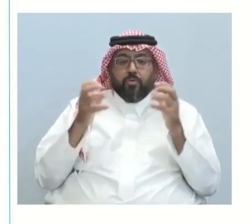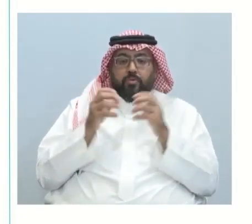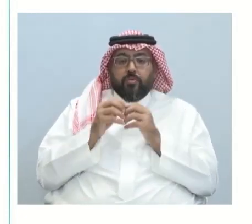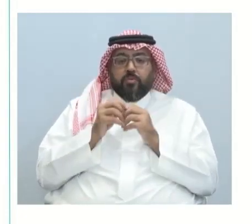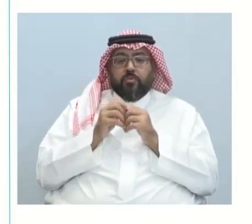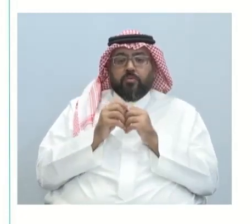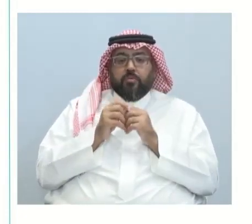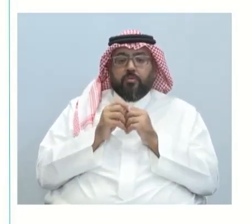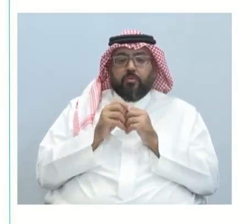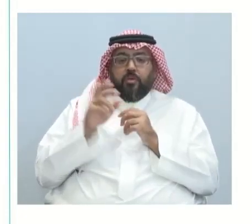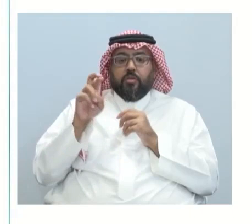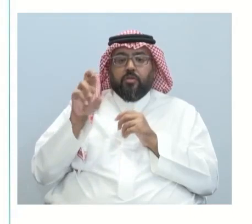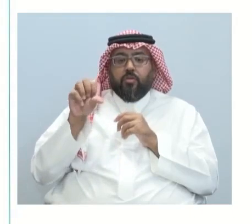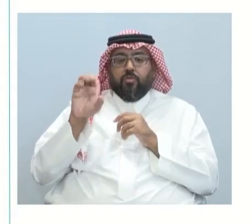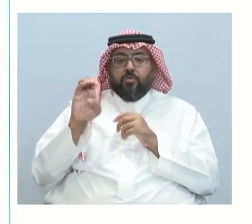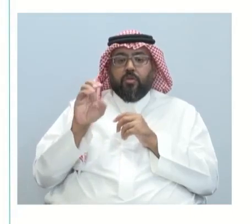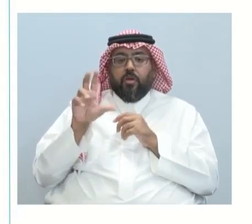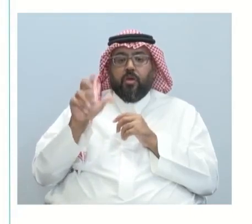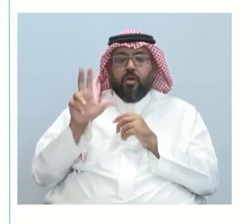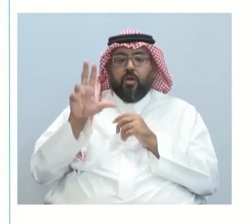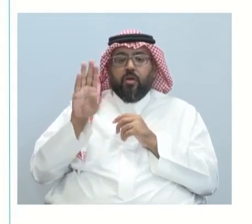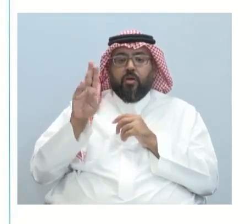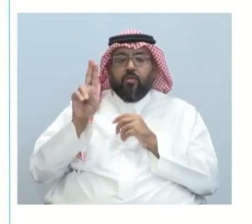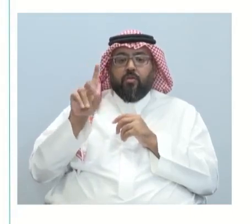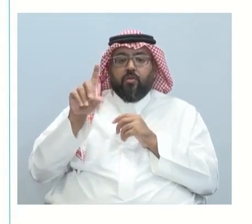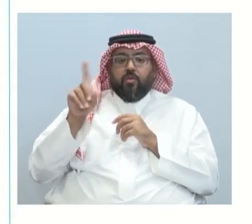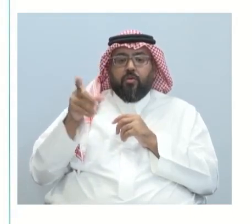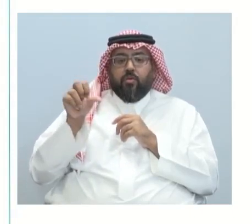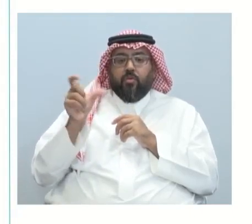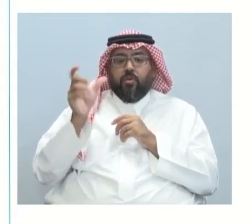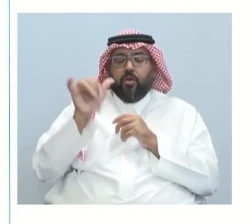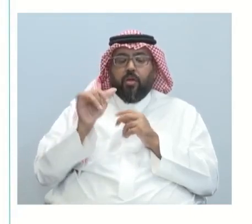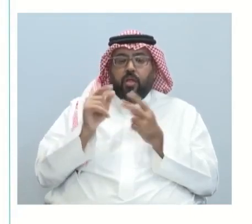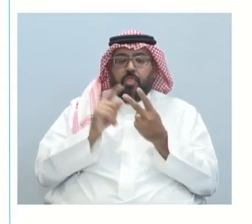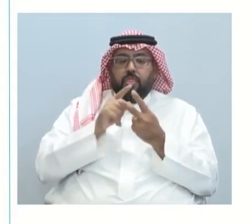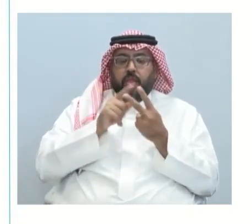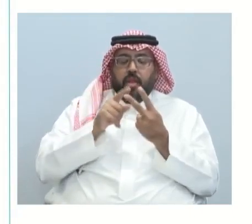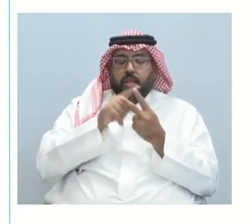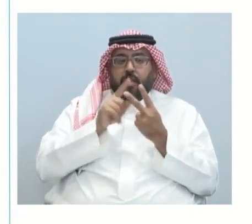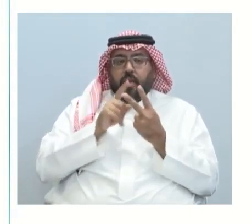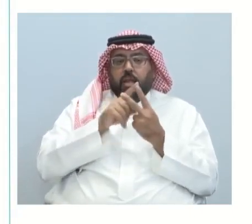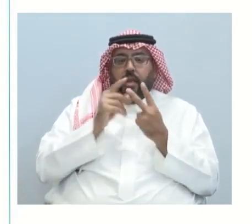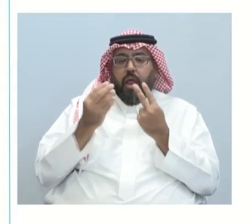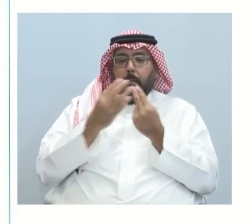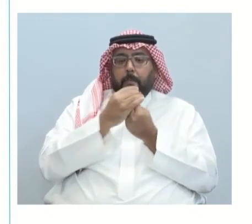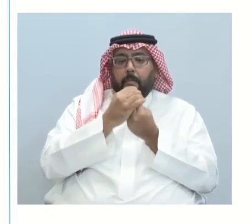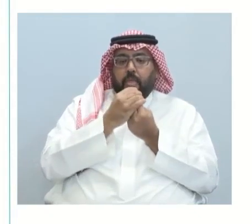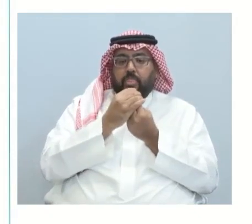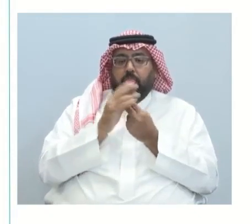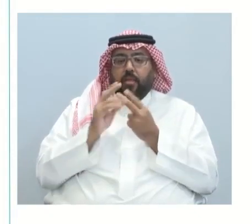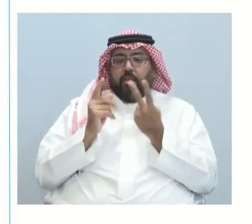زوج الكتروني معناه انه الكترونين مع بعض زوج معناته اثنين مع بعض